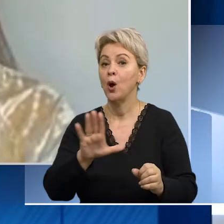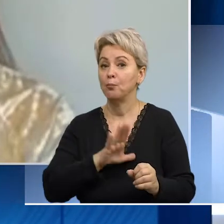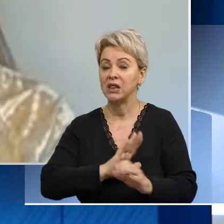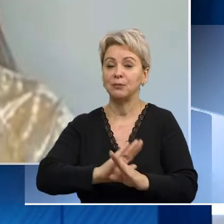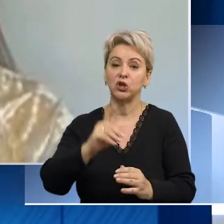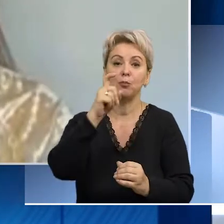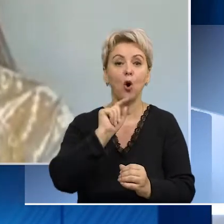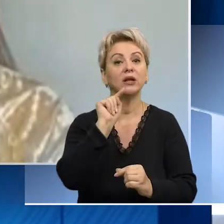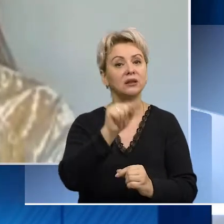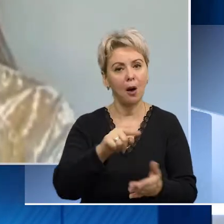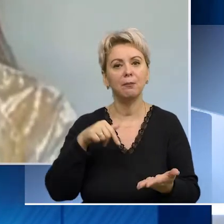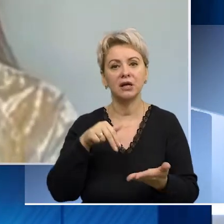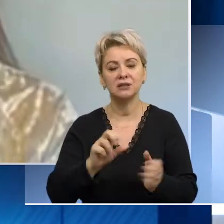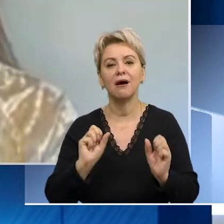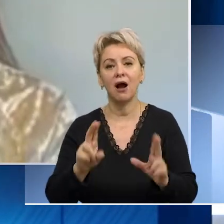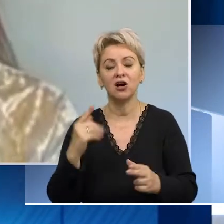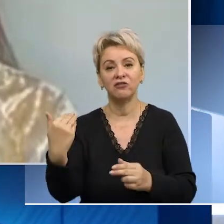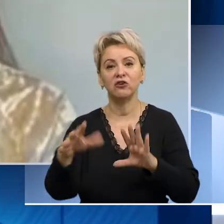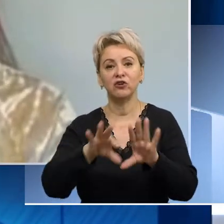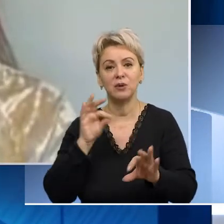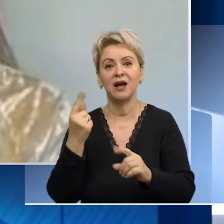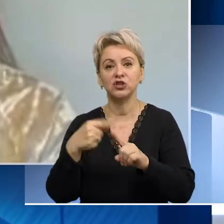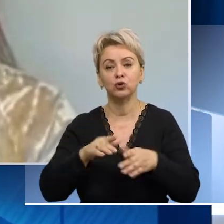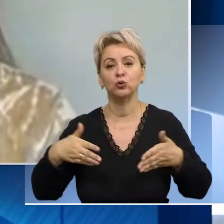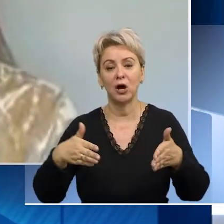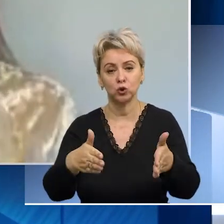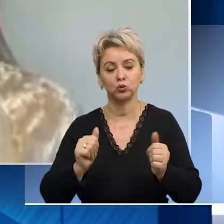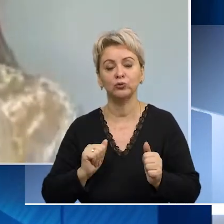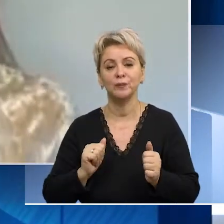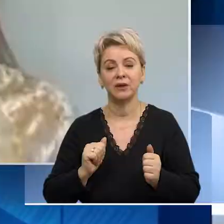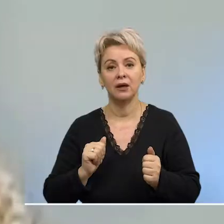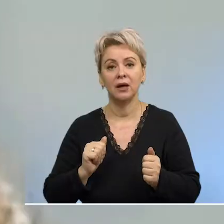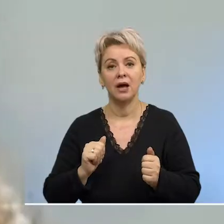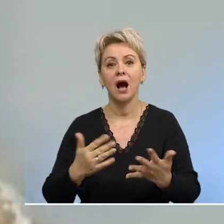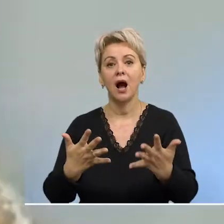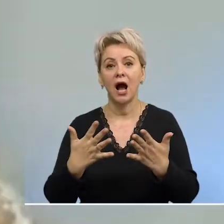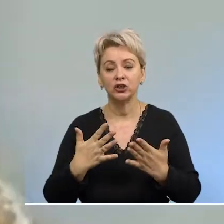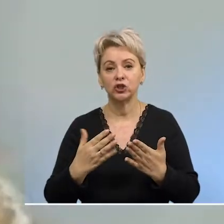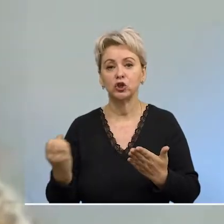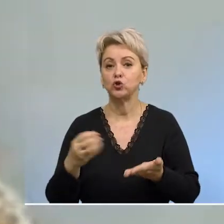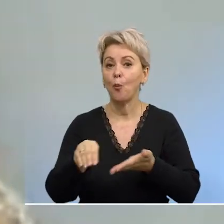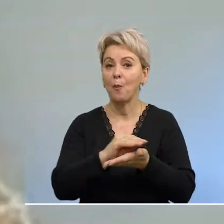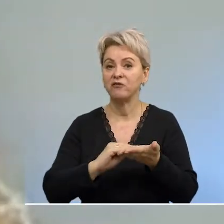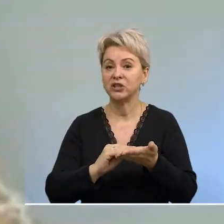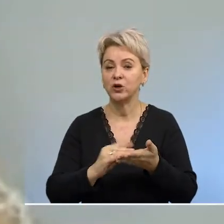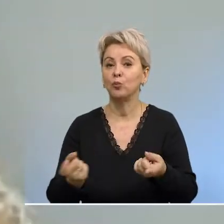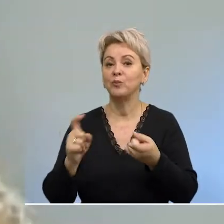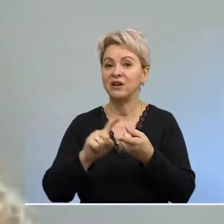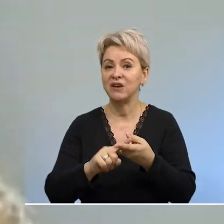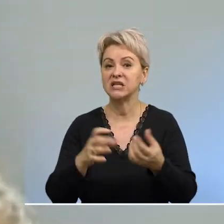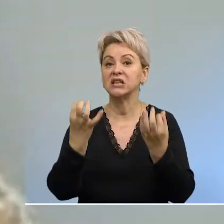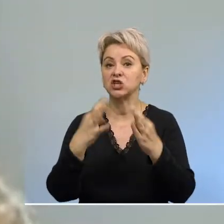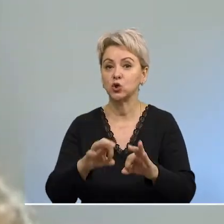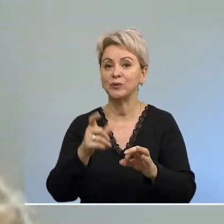вот было бы неплохо там. Как вы выбираете эти маршруты? Так. Конечно, еще раз повторю, что привязка